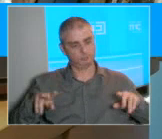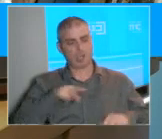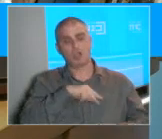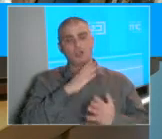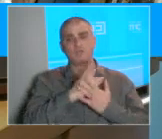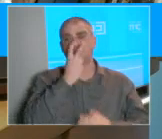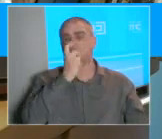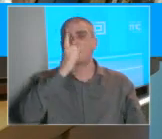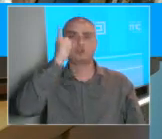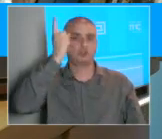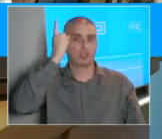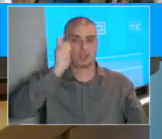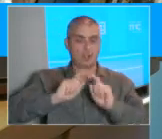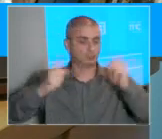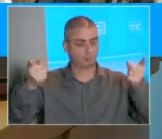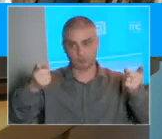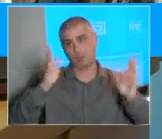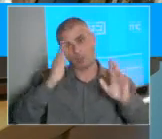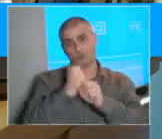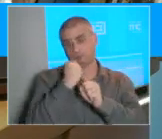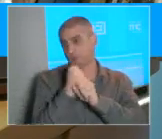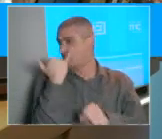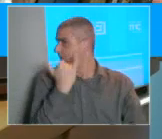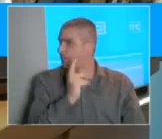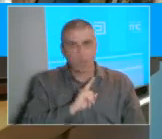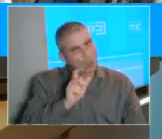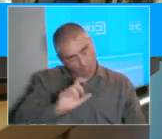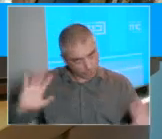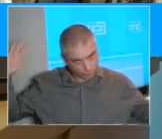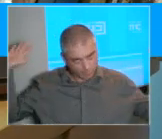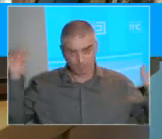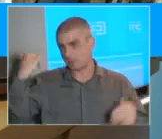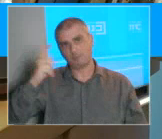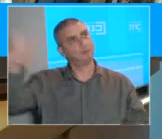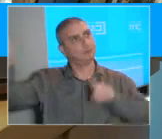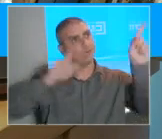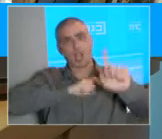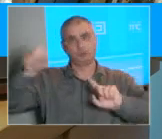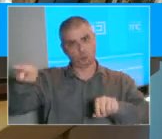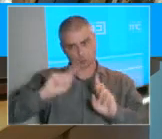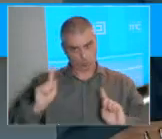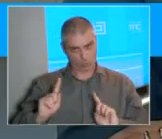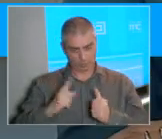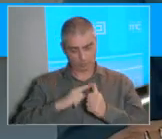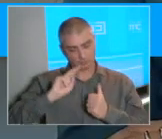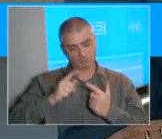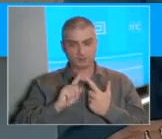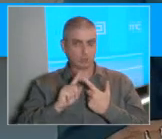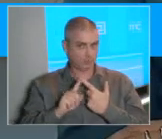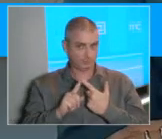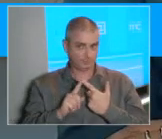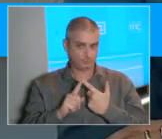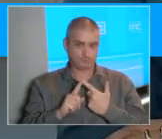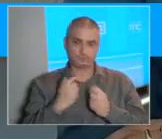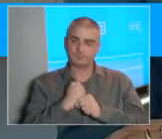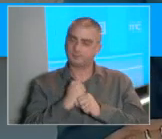כבר 21 שנה לאחרים, שכך הוא עושה תמיד, הוא אף פעם לא אשם, תמיד כולם אשמים חוץ ממנו, זה דבר אחד. ודבר שני,